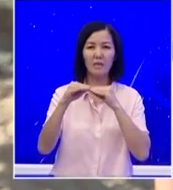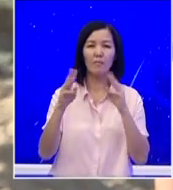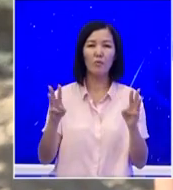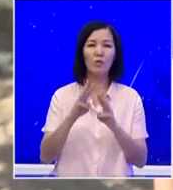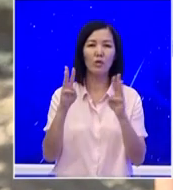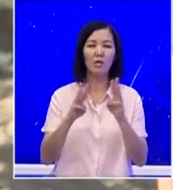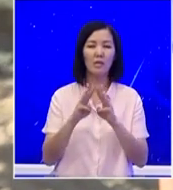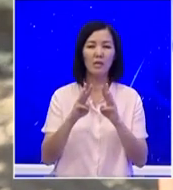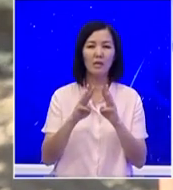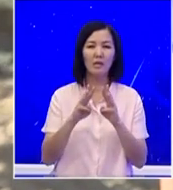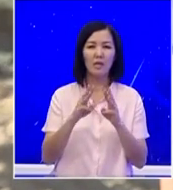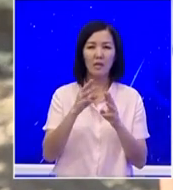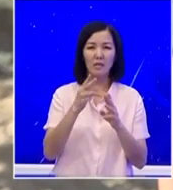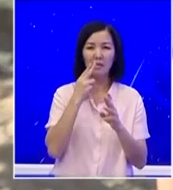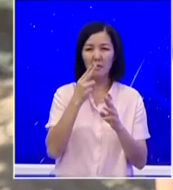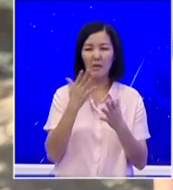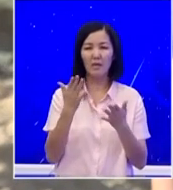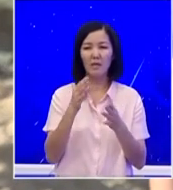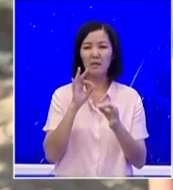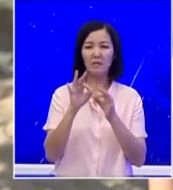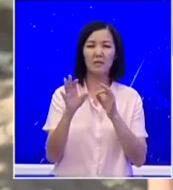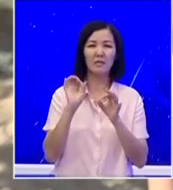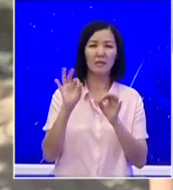себебі темекі тұқылын өшірмей